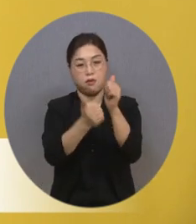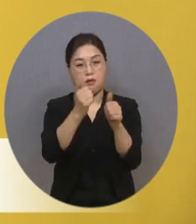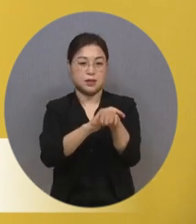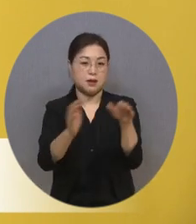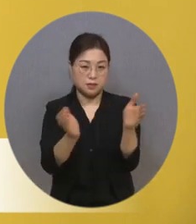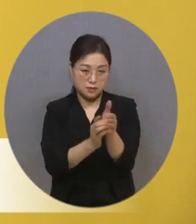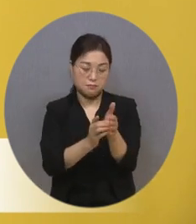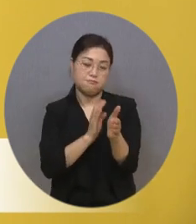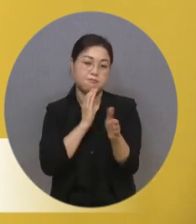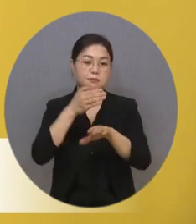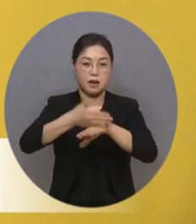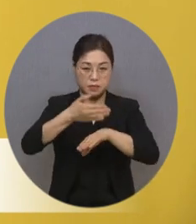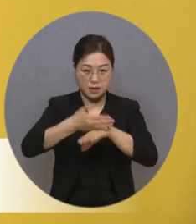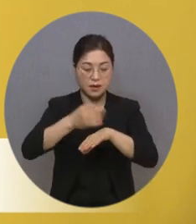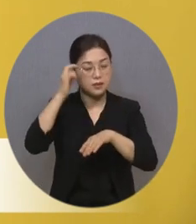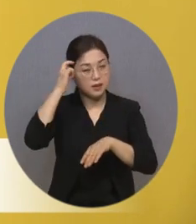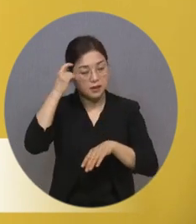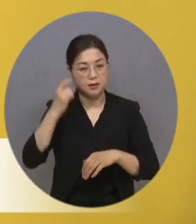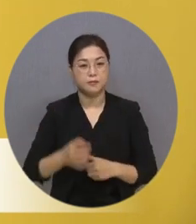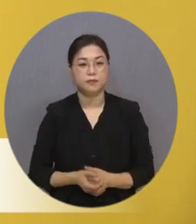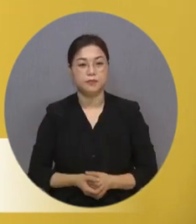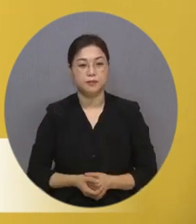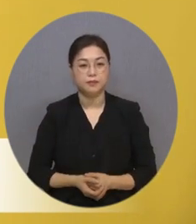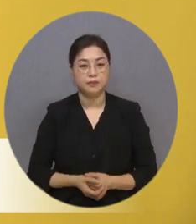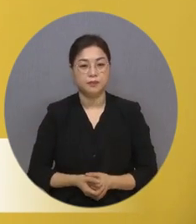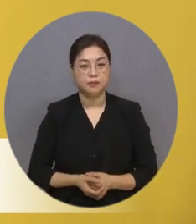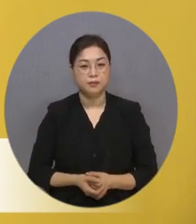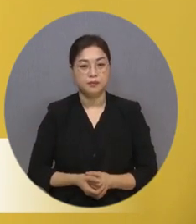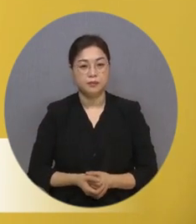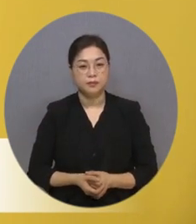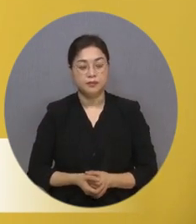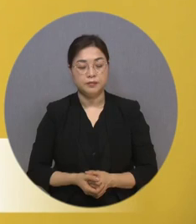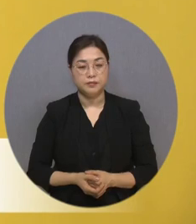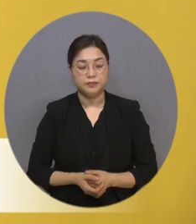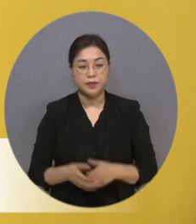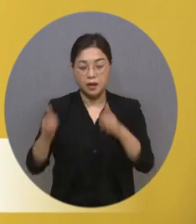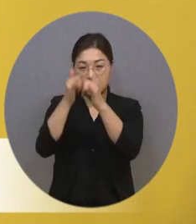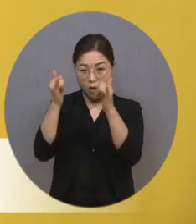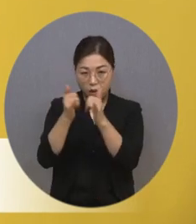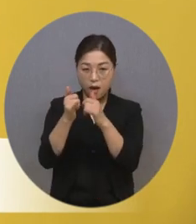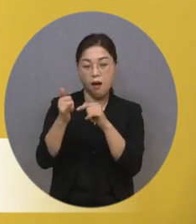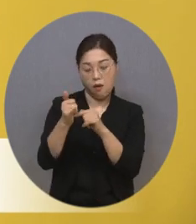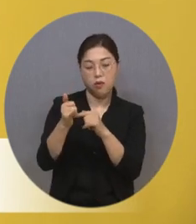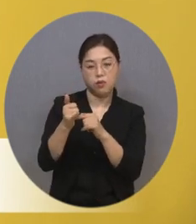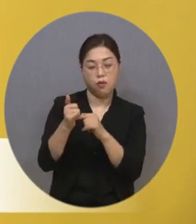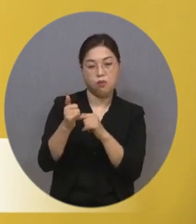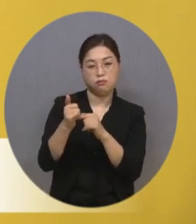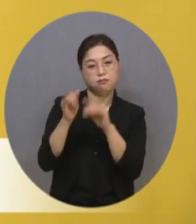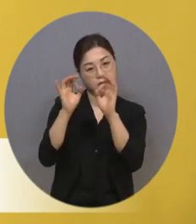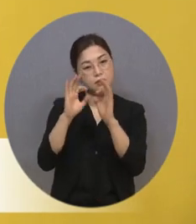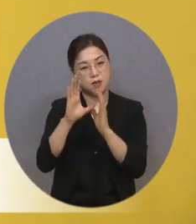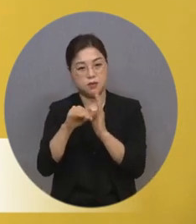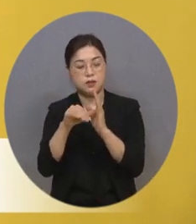개인적으로 굉장히 감사하게 생각을 하고 그리고 사회적으로도 더 의미가 있다고 생각을 합니다.